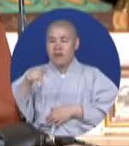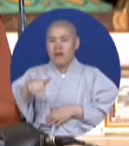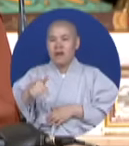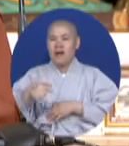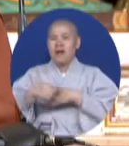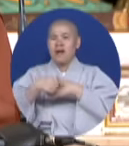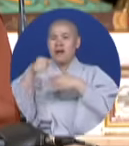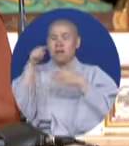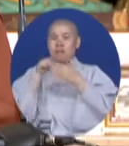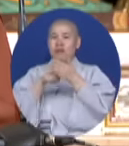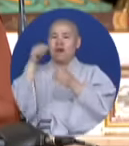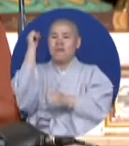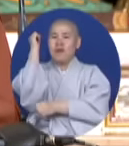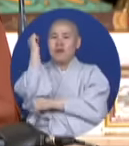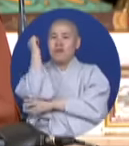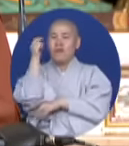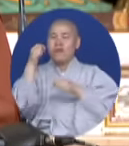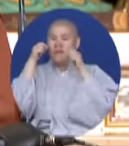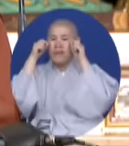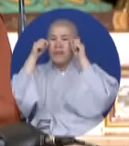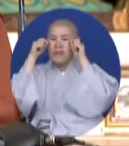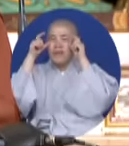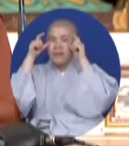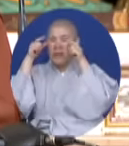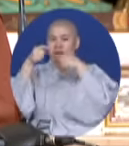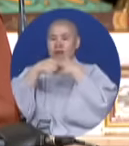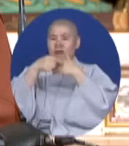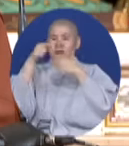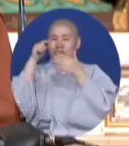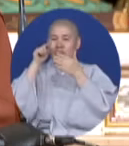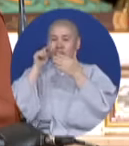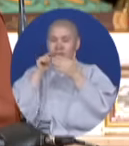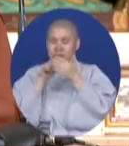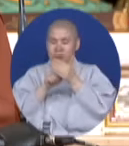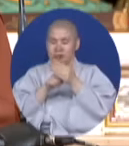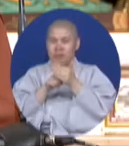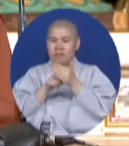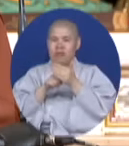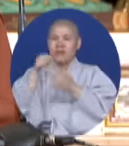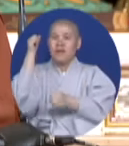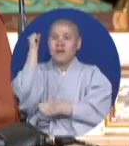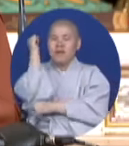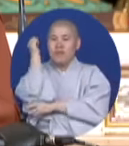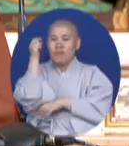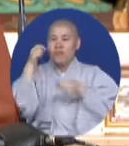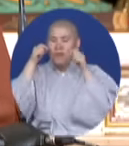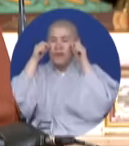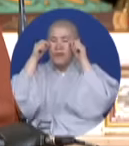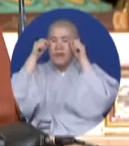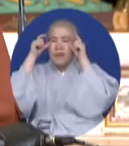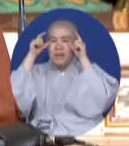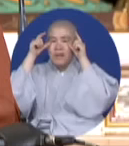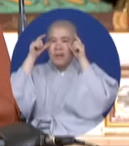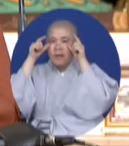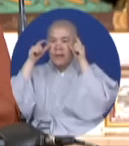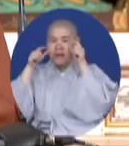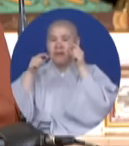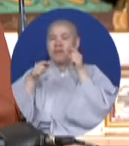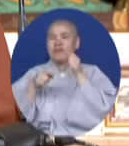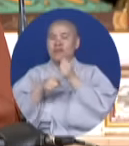깨닫는 거 각 심원이라 마음 심자 근원 원 자가 있어요. 마음의 근원을 깨달을 때 그게 구경각이다.